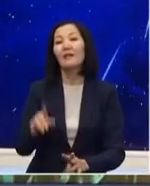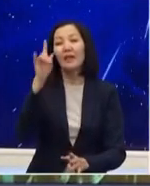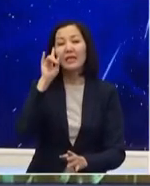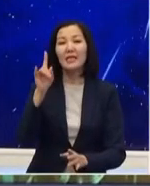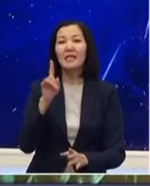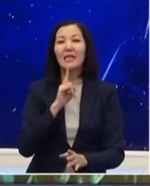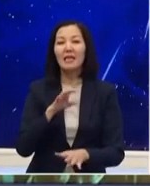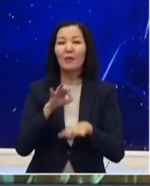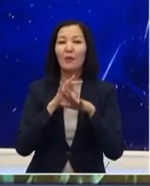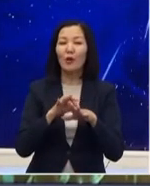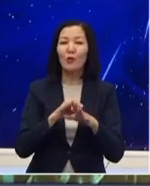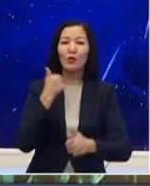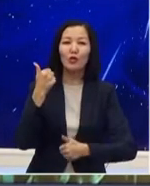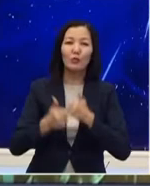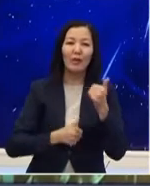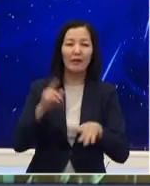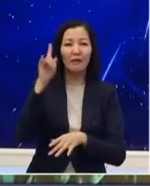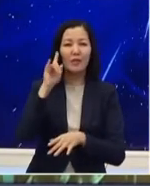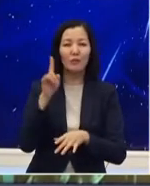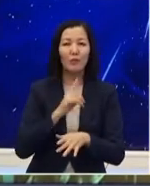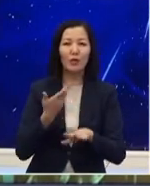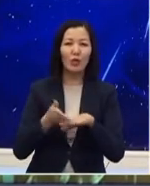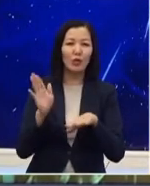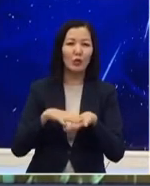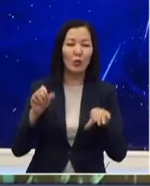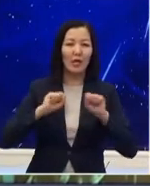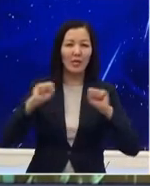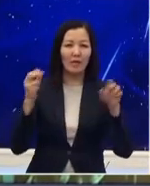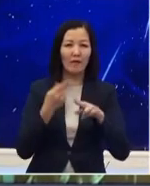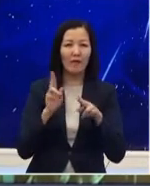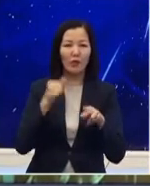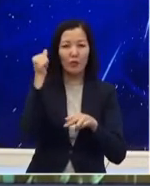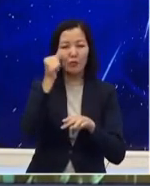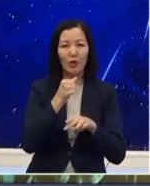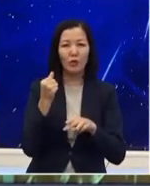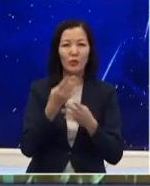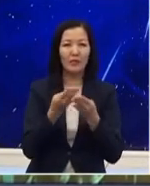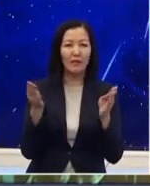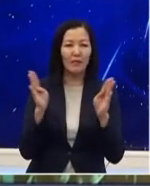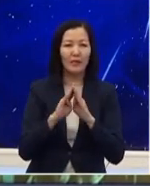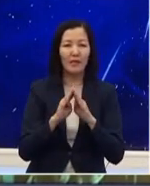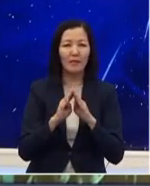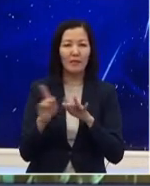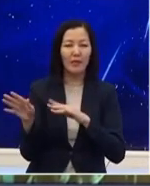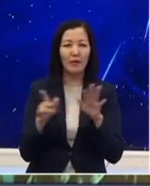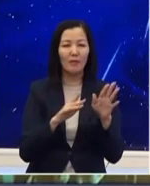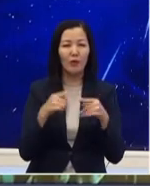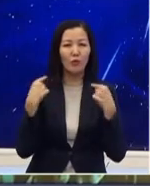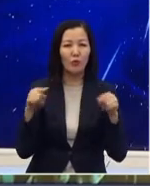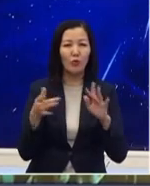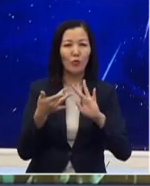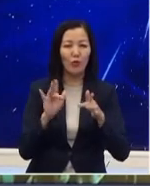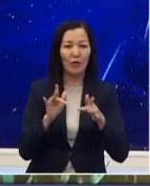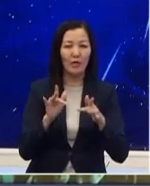В эти дни в Казахстане проходит чемпионат республики по тяжелой атлетике. В этом году из-за пандемии мероприятие проходит в